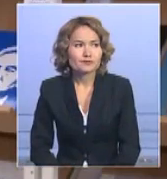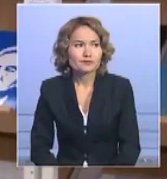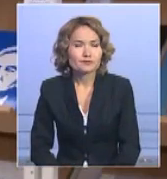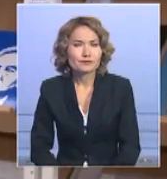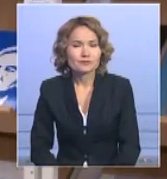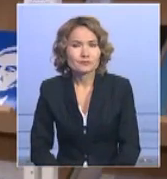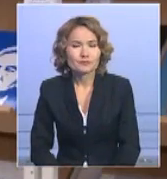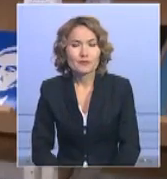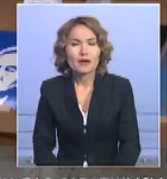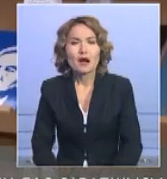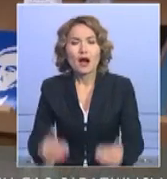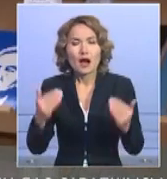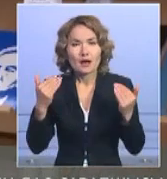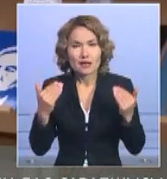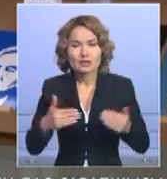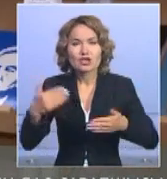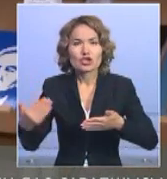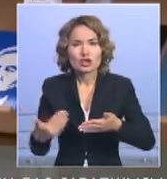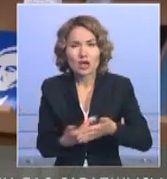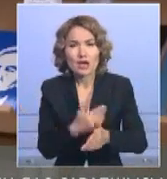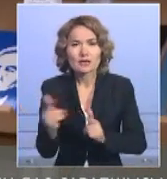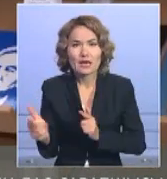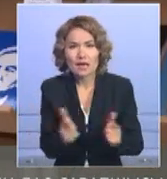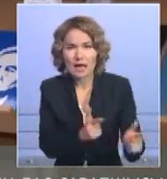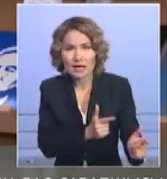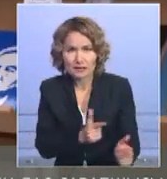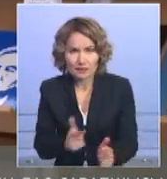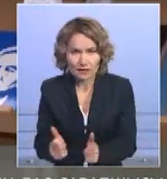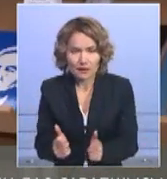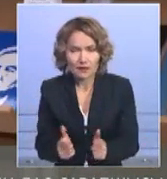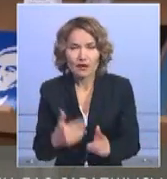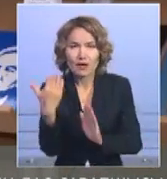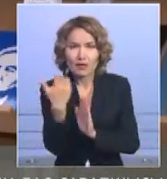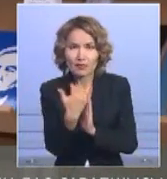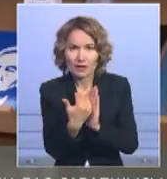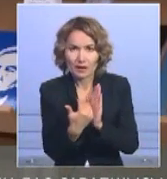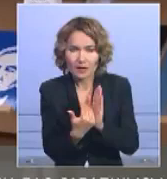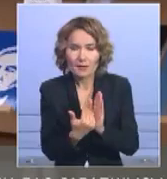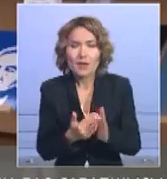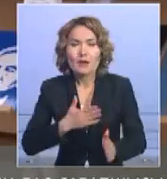Жаңадан әзірленіп жатқан отбасылық құндылықтар және